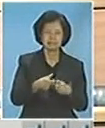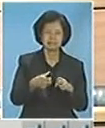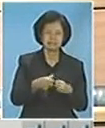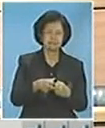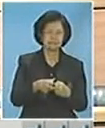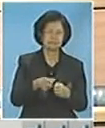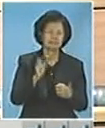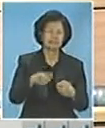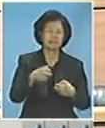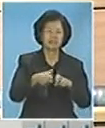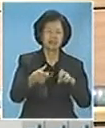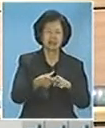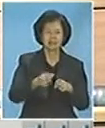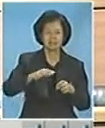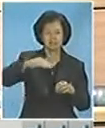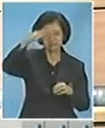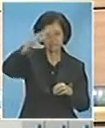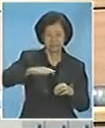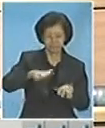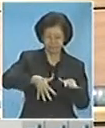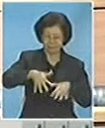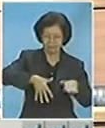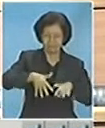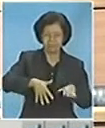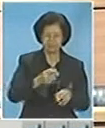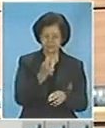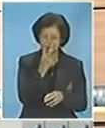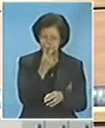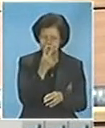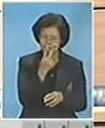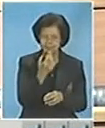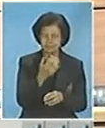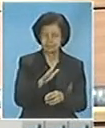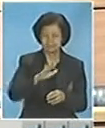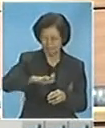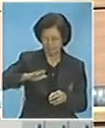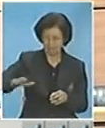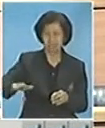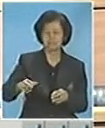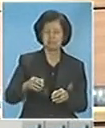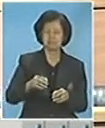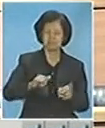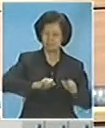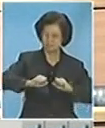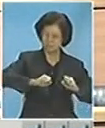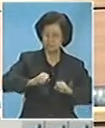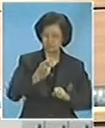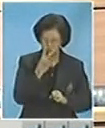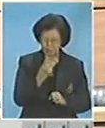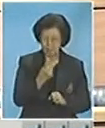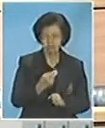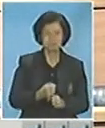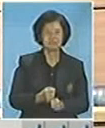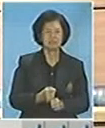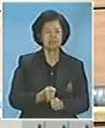และเป็นปัญหาที่พี่น้องประชาชนได้เห็นเด็กๆเยาวชนก็ได้เห็นเพ